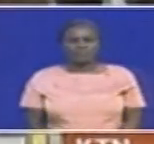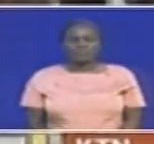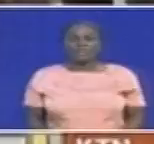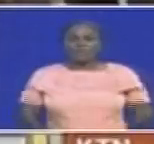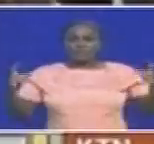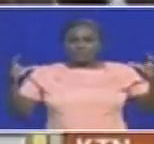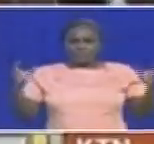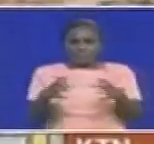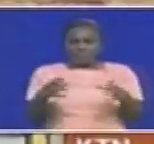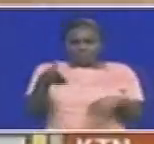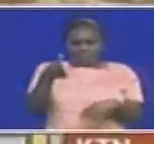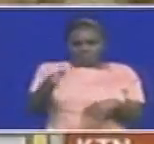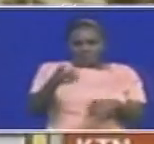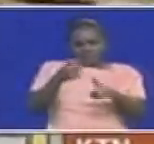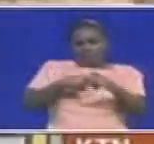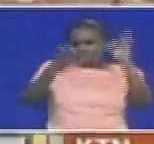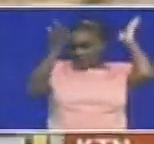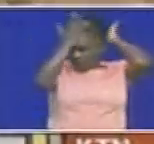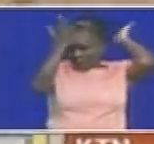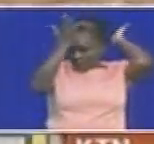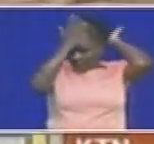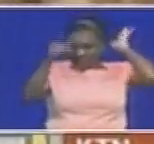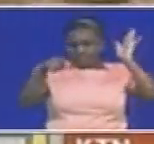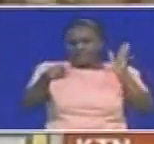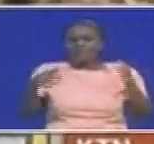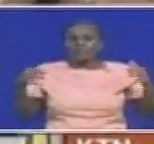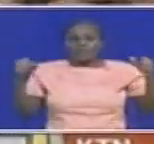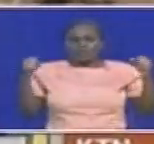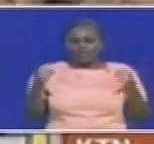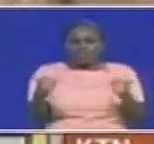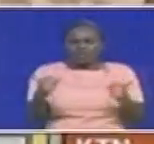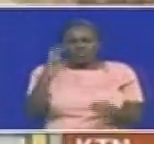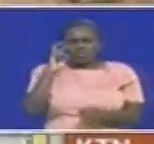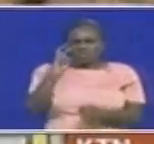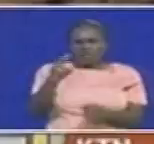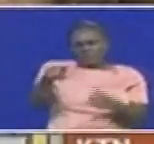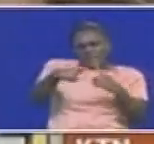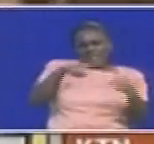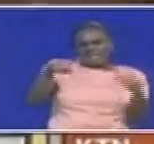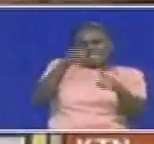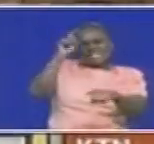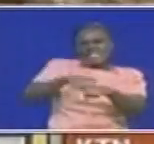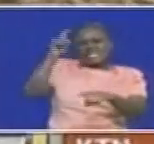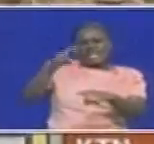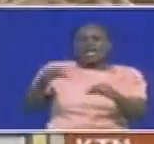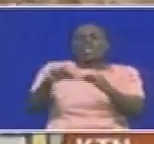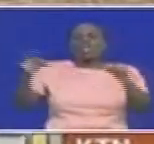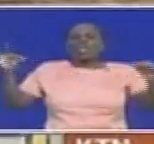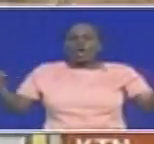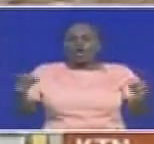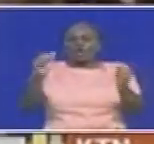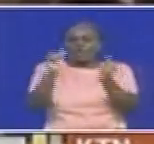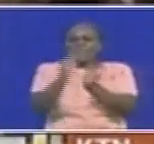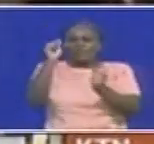wa kijiji cha Chirota, kaunti ya Kakamega, walikuwa na ujasiri wa kupindukia kwa kumuua chatu huyu mwenye urefu wa futi